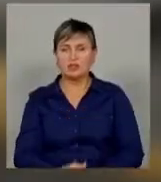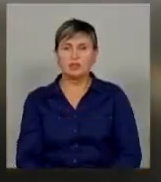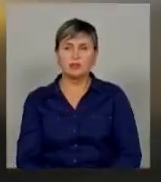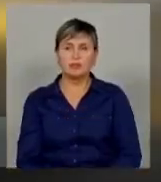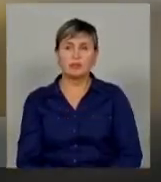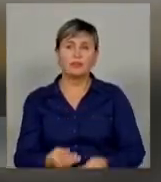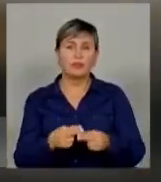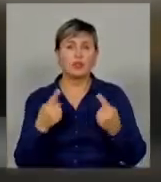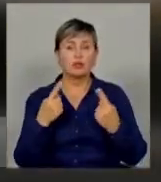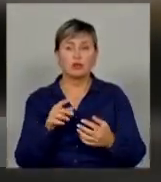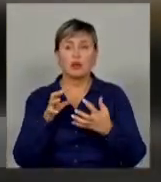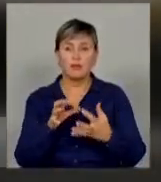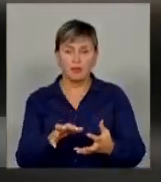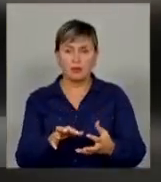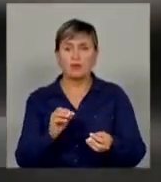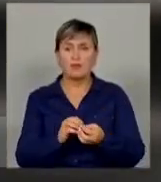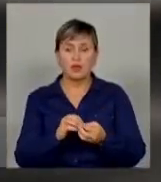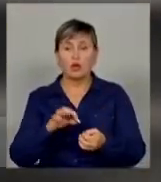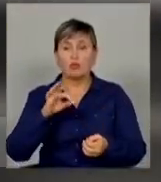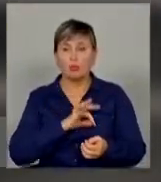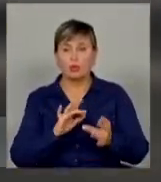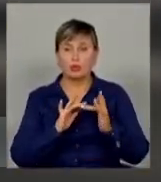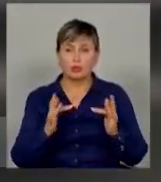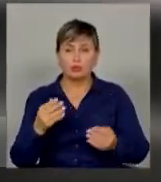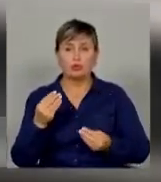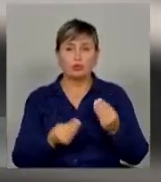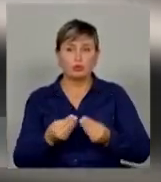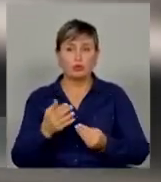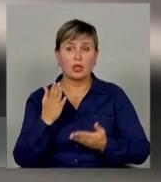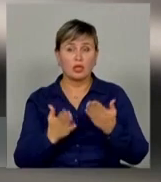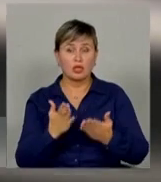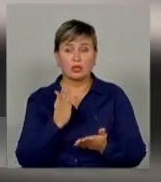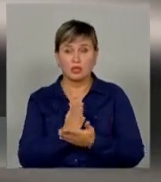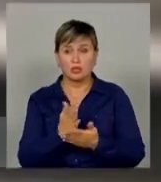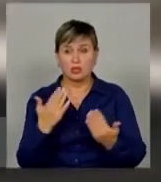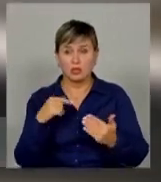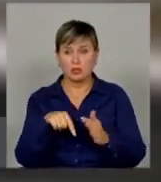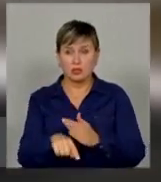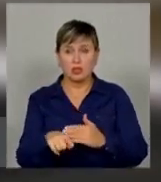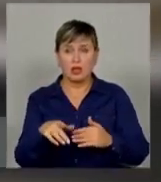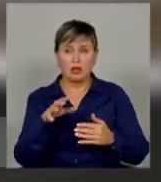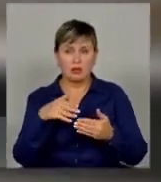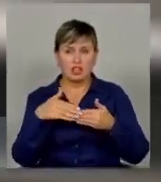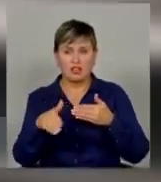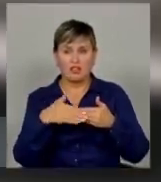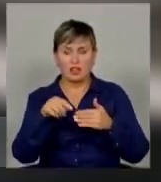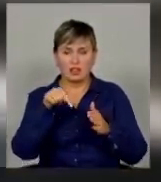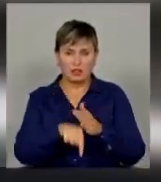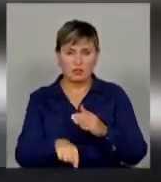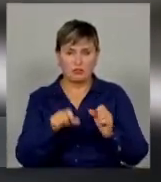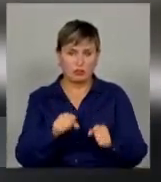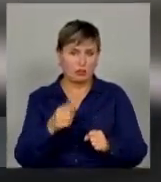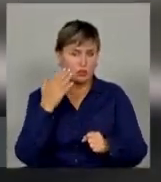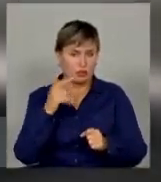это уже другой автобус, но того же маршрута. Пользователи соцсетей шутят, мол, есть естественный кондиционер, автобус проветривается, а между тем в такую щель может